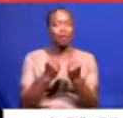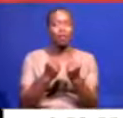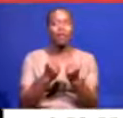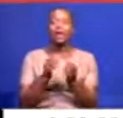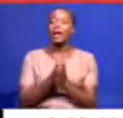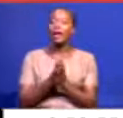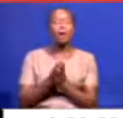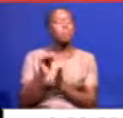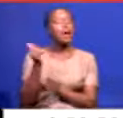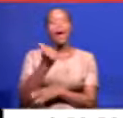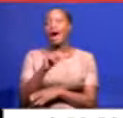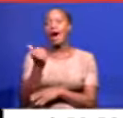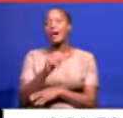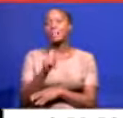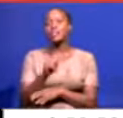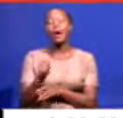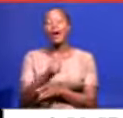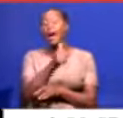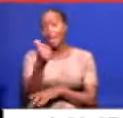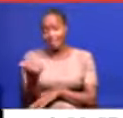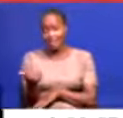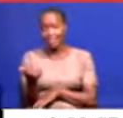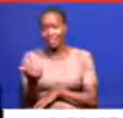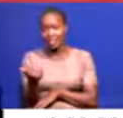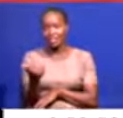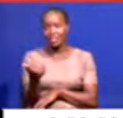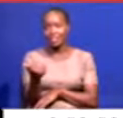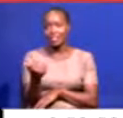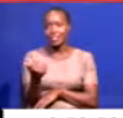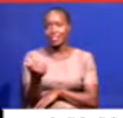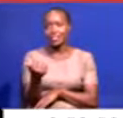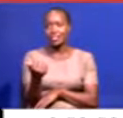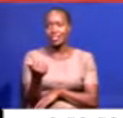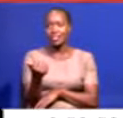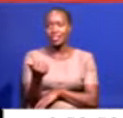karibuni. Wengine